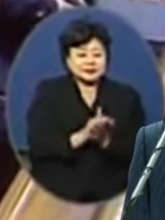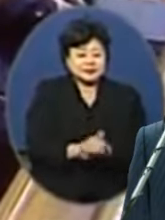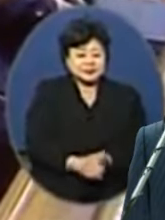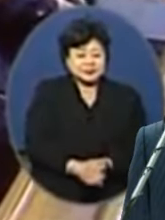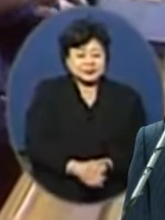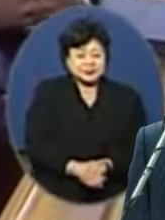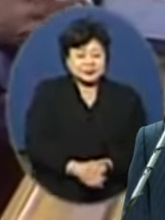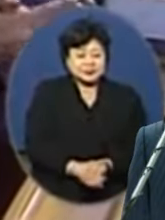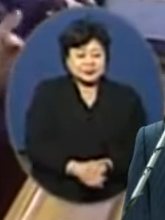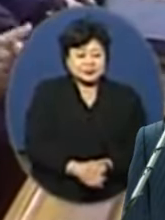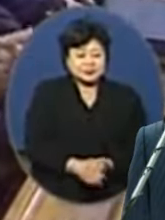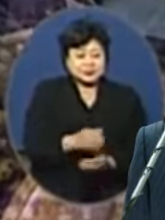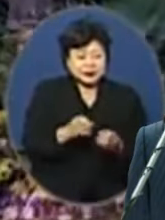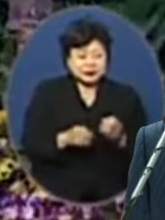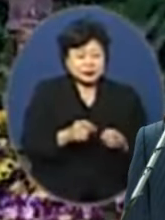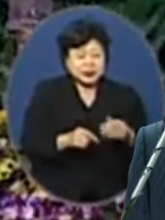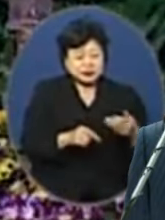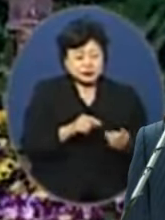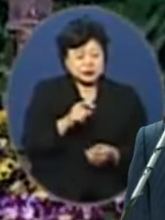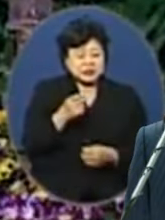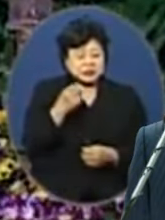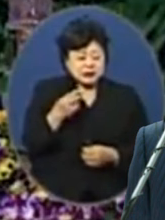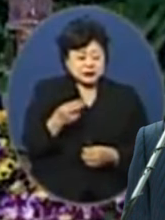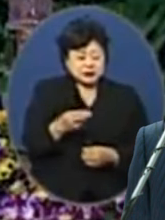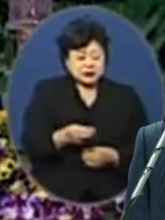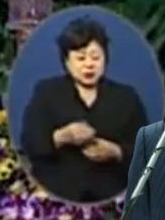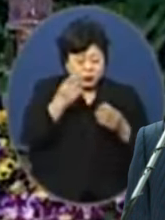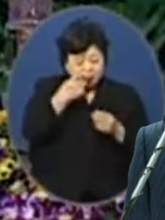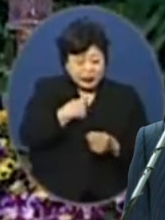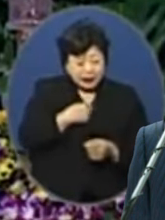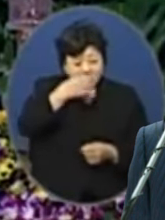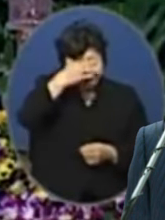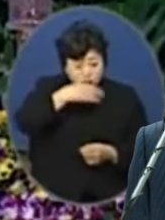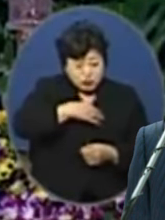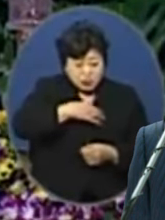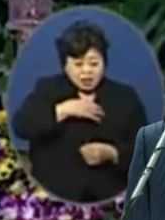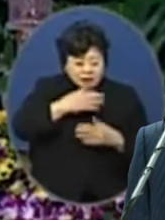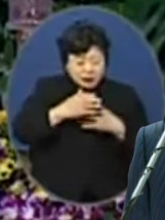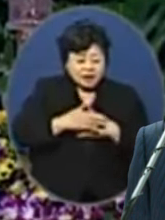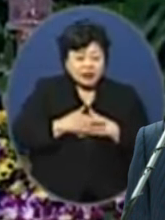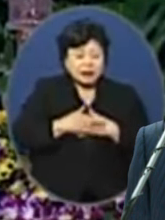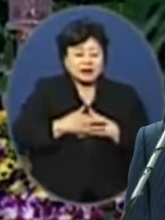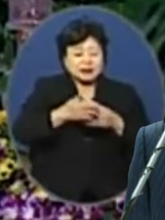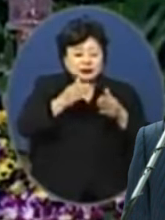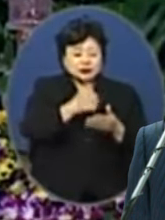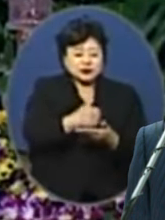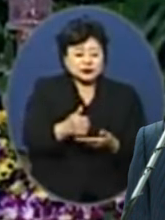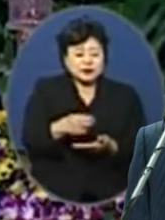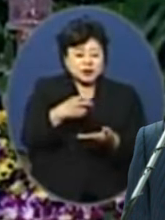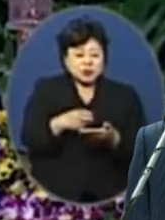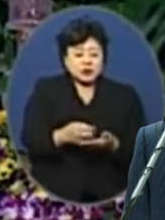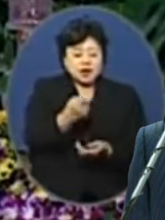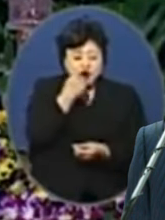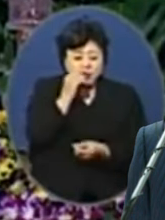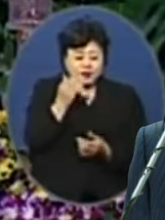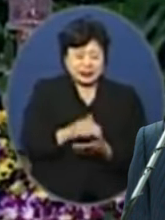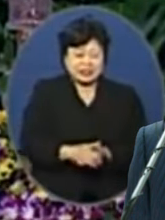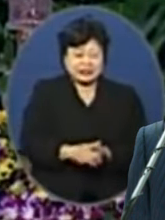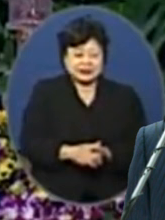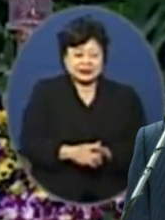아멘 시편 119편 71절 고난 당한 것이 내게 유익이라 이로 말미암아 내가 주의 율례들을 배우게